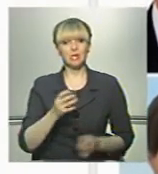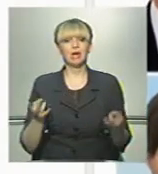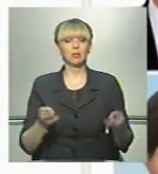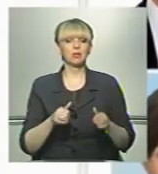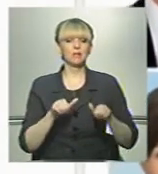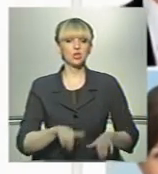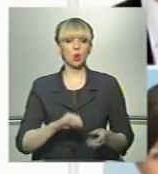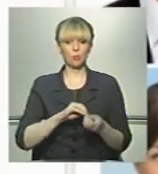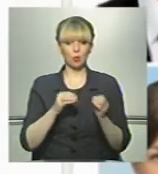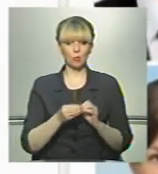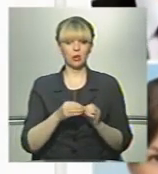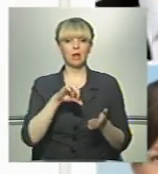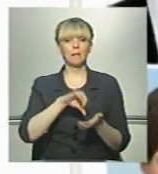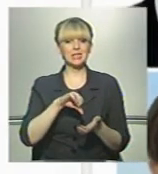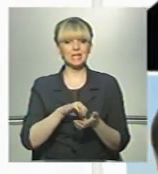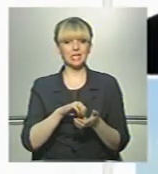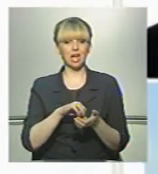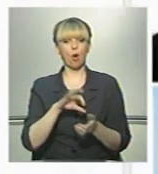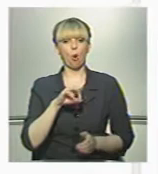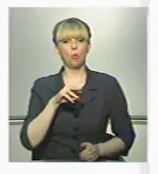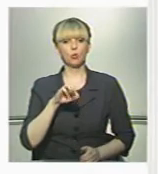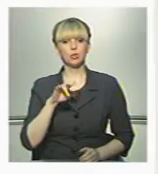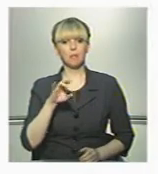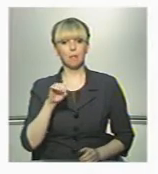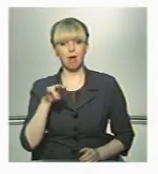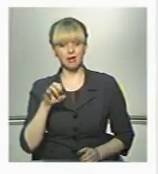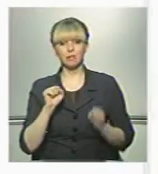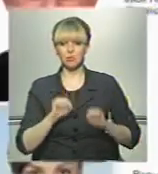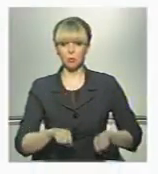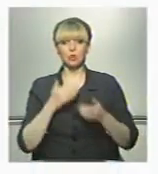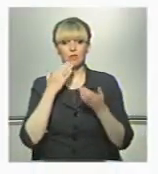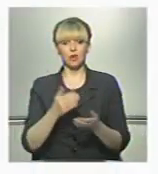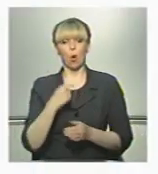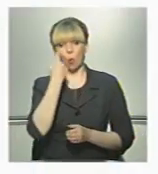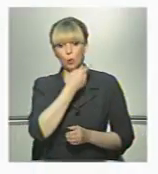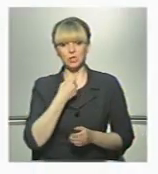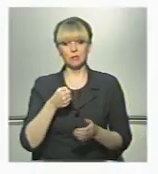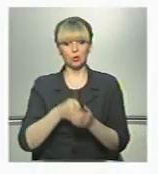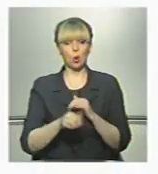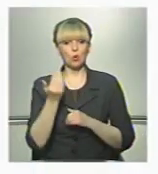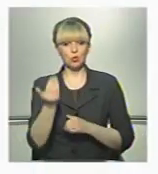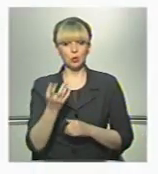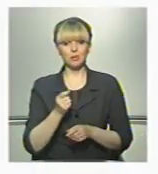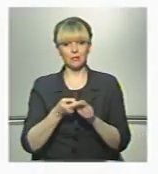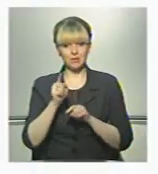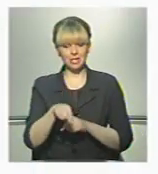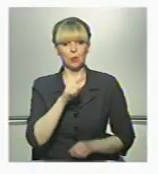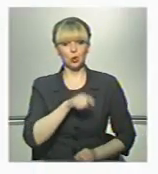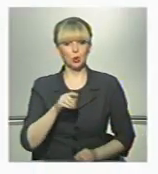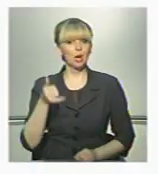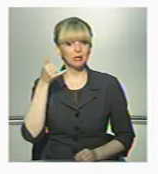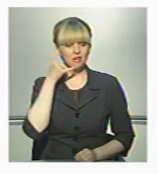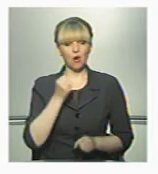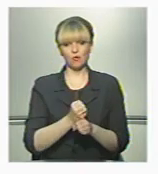потребують вирішення проблем, представником омбудсмена зможуть звернутися особисто до нього за ось цими номерами